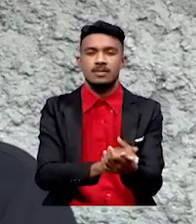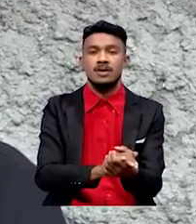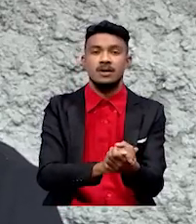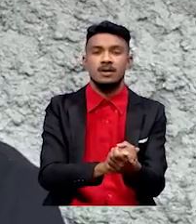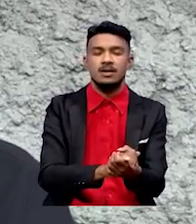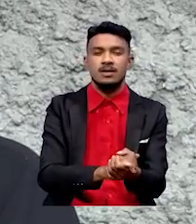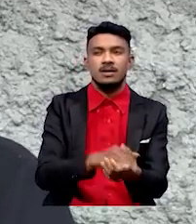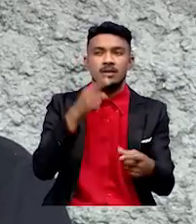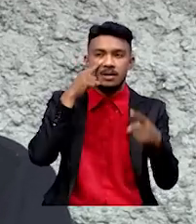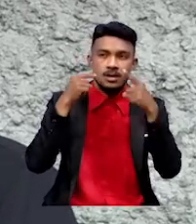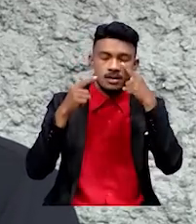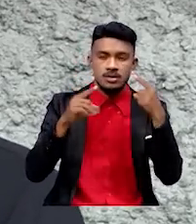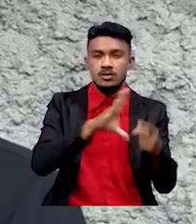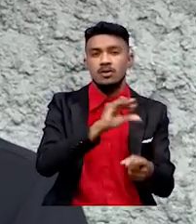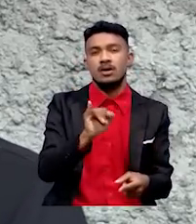hamu sa tanis